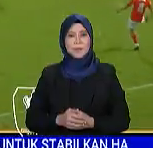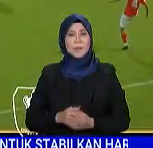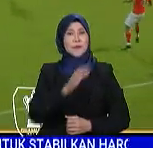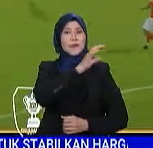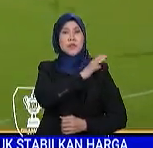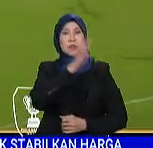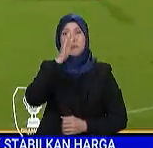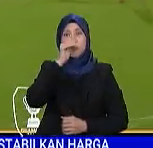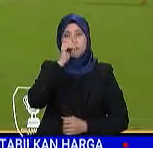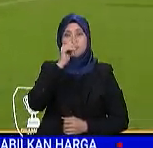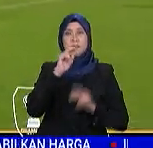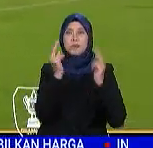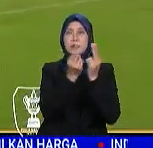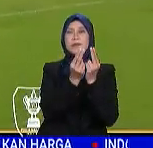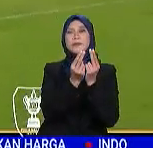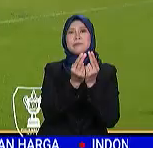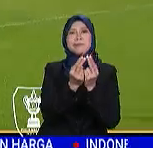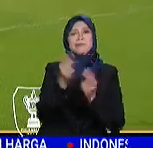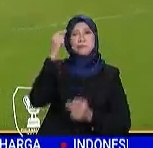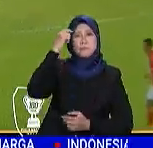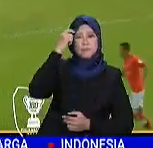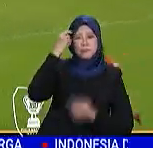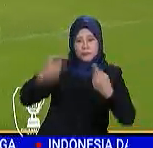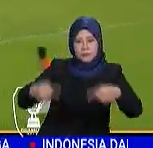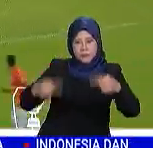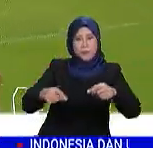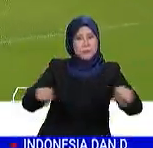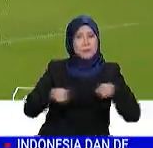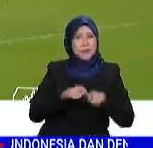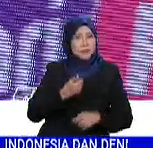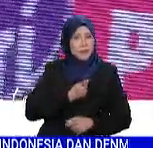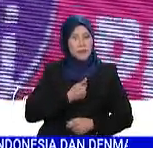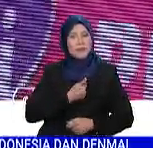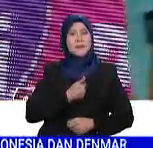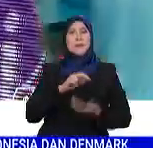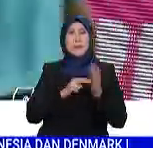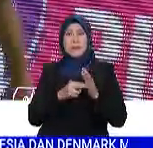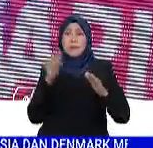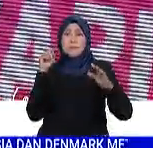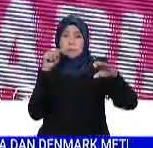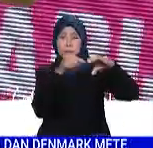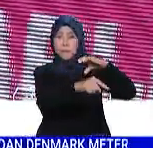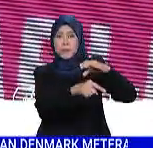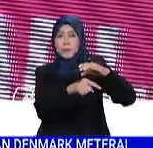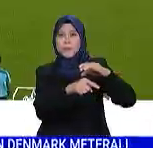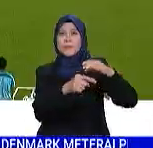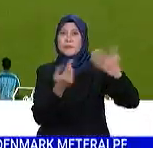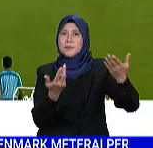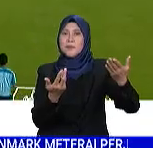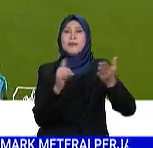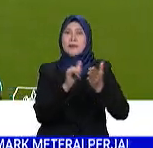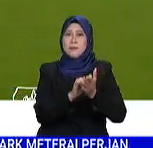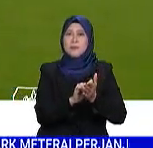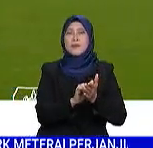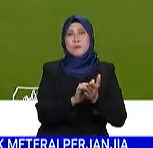Jurulatih Melaka United Zainal Abidin Hassan menganggap beraksi di laman sendiri dengan kelebihan jaringan gol di tempat lawan sebagai